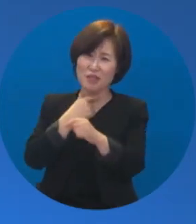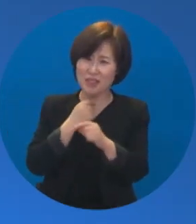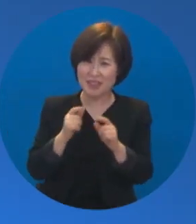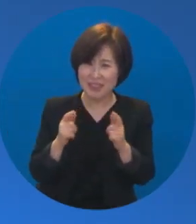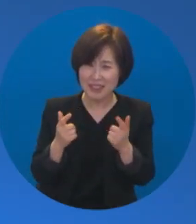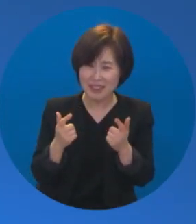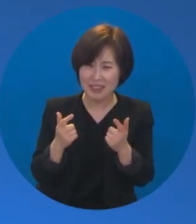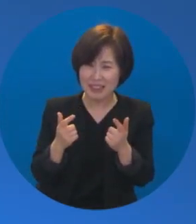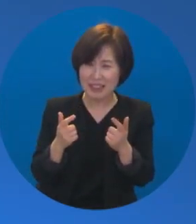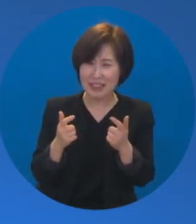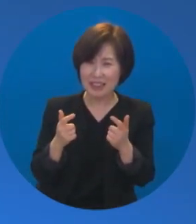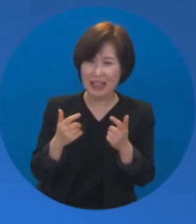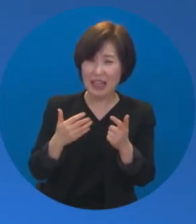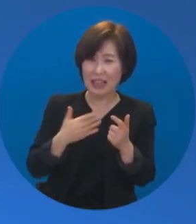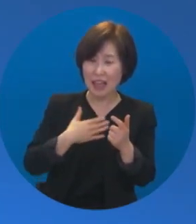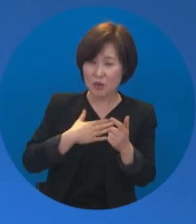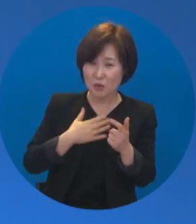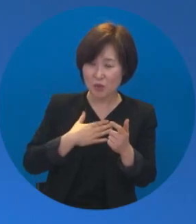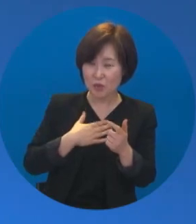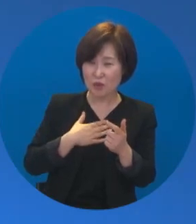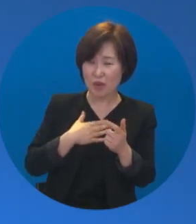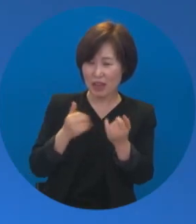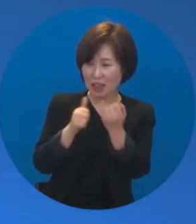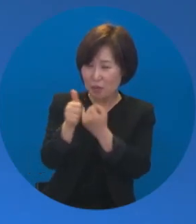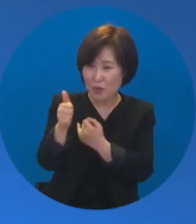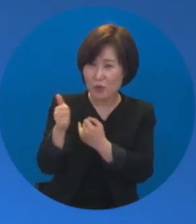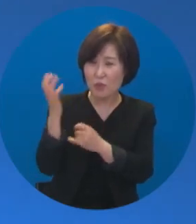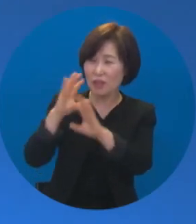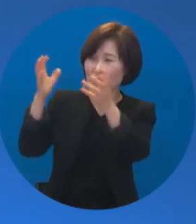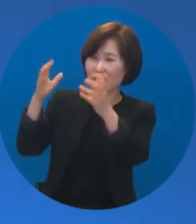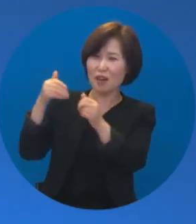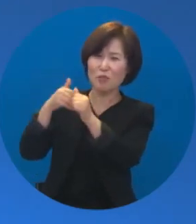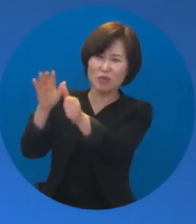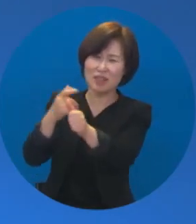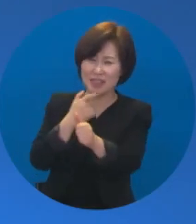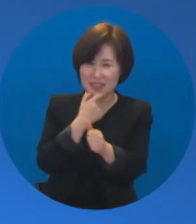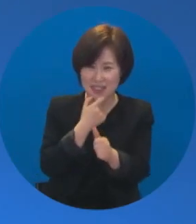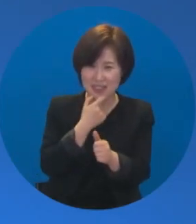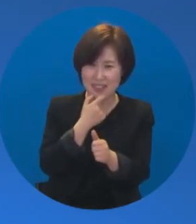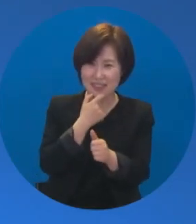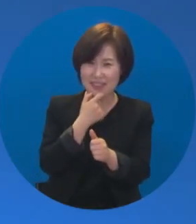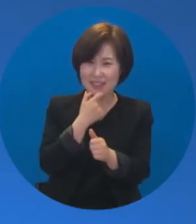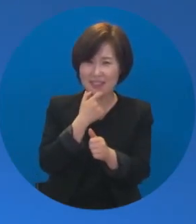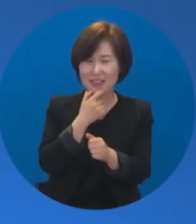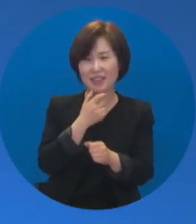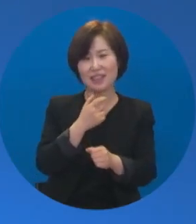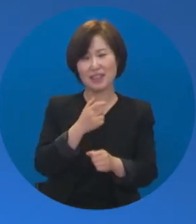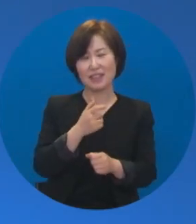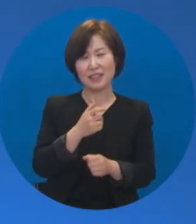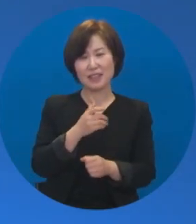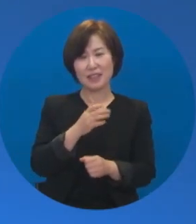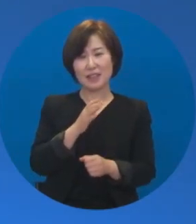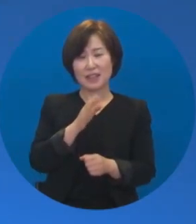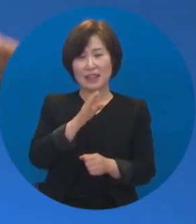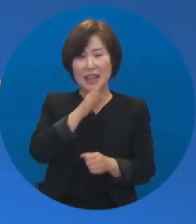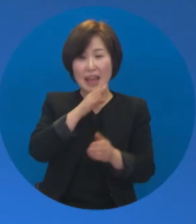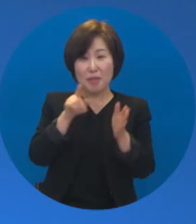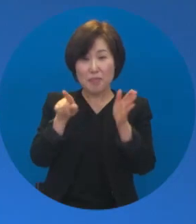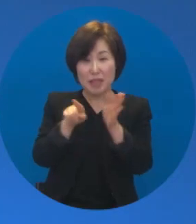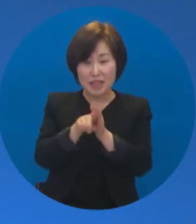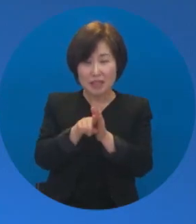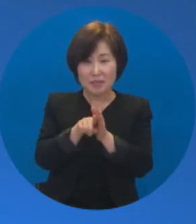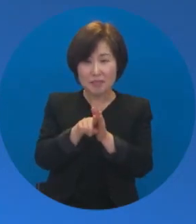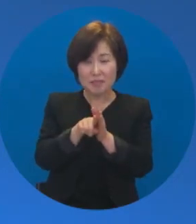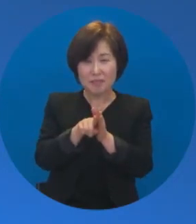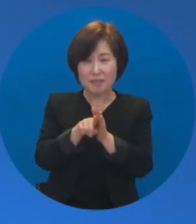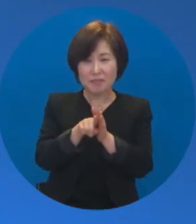그 나라를 아무도 안 보내고 싶어 하더라고요. 왜냐하면 사실은 제 신앙이 제가 보이는 이